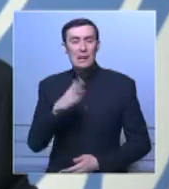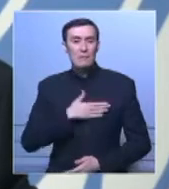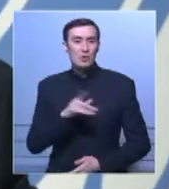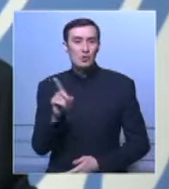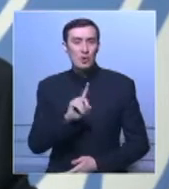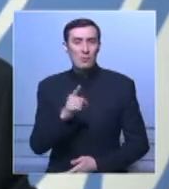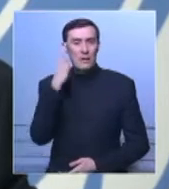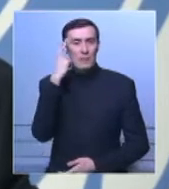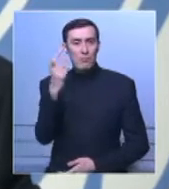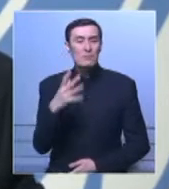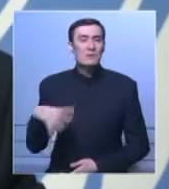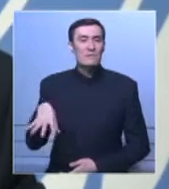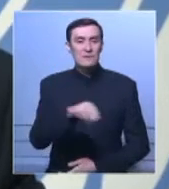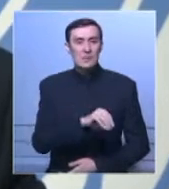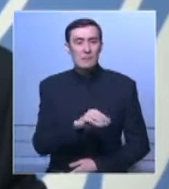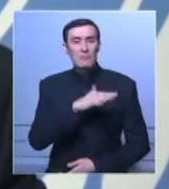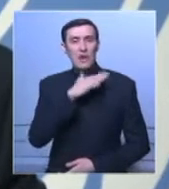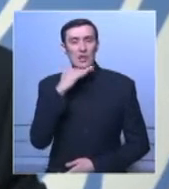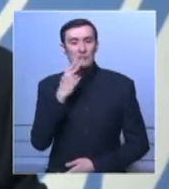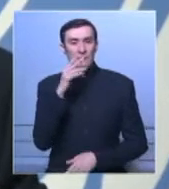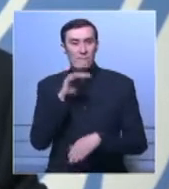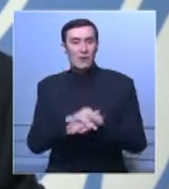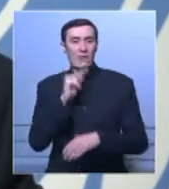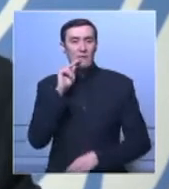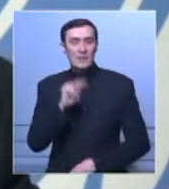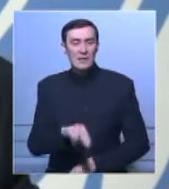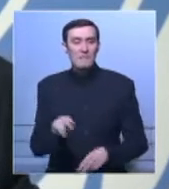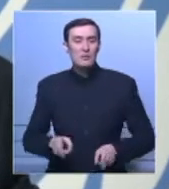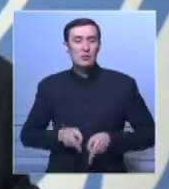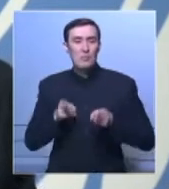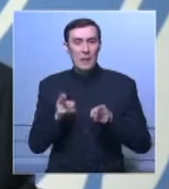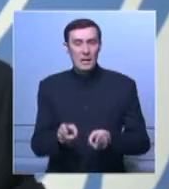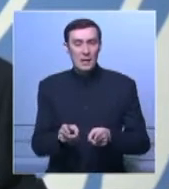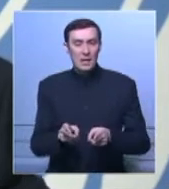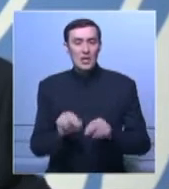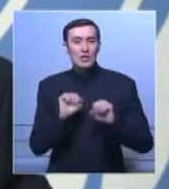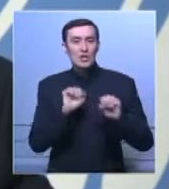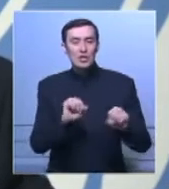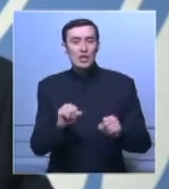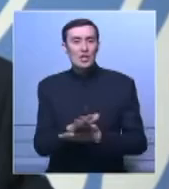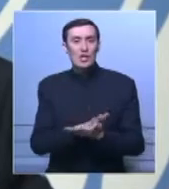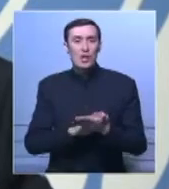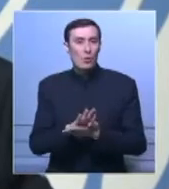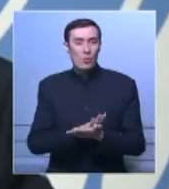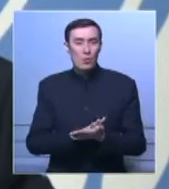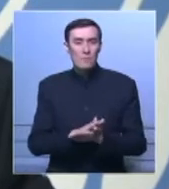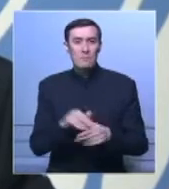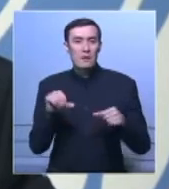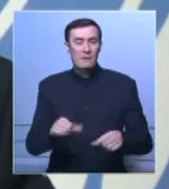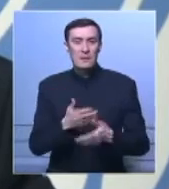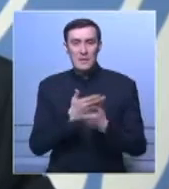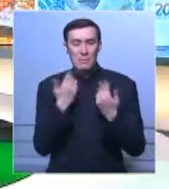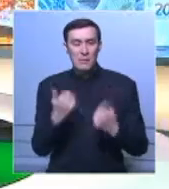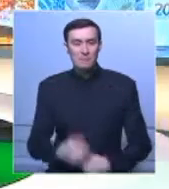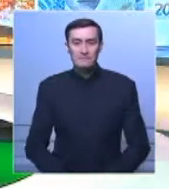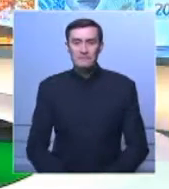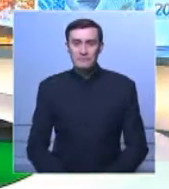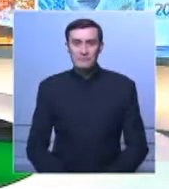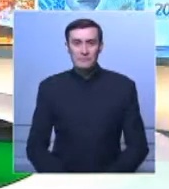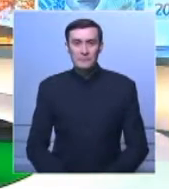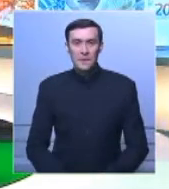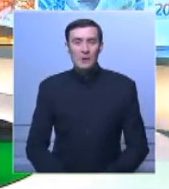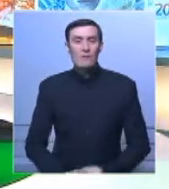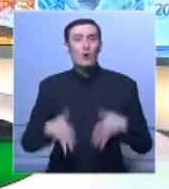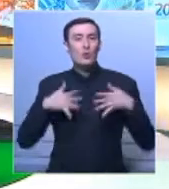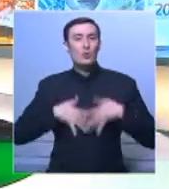чтобы напомнить всем, что при многочисленных обвинениях в преступлениях защита не получала никаких прав.